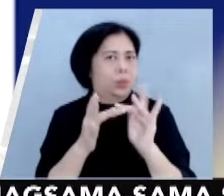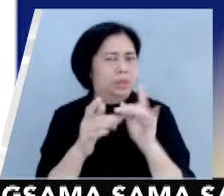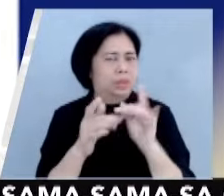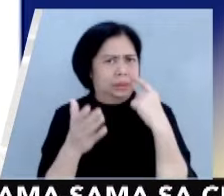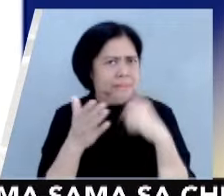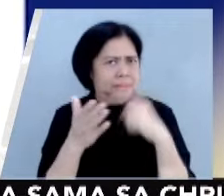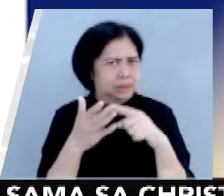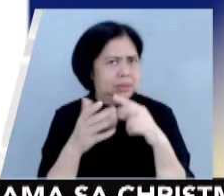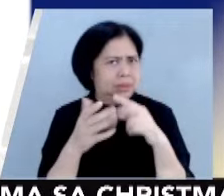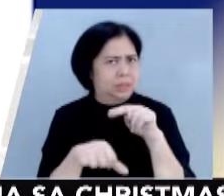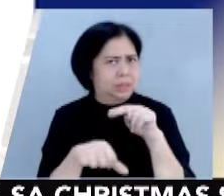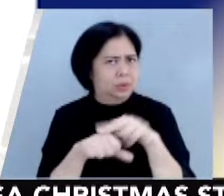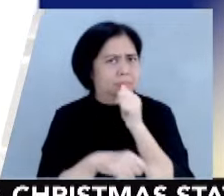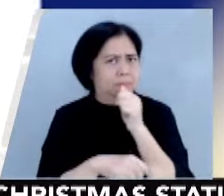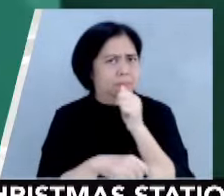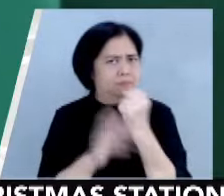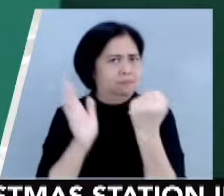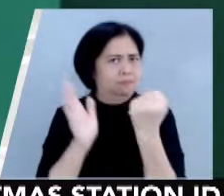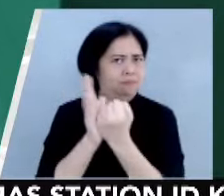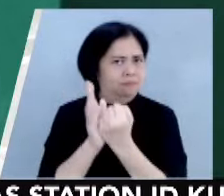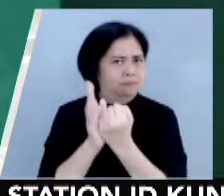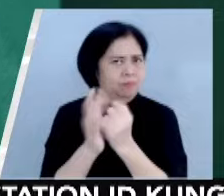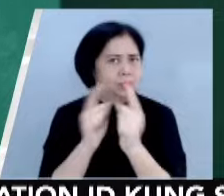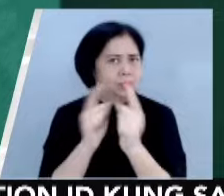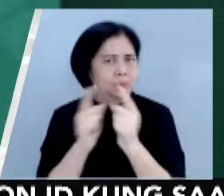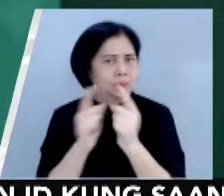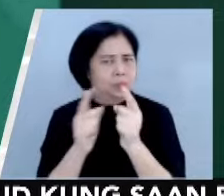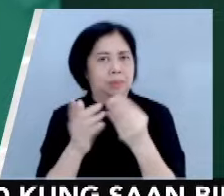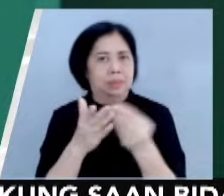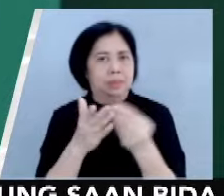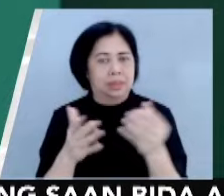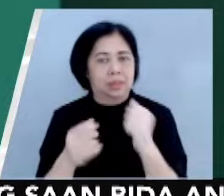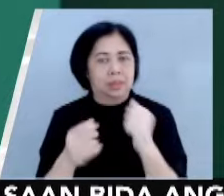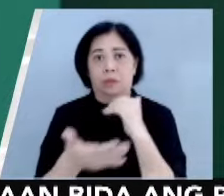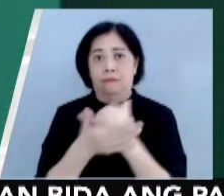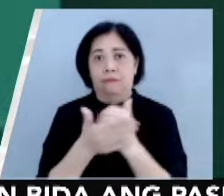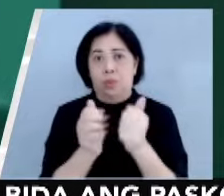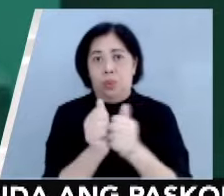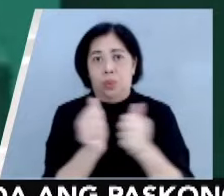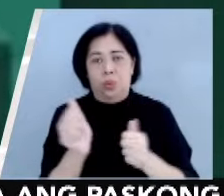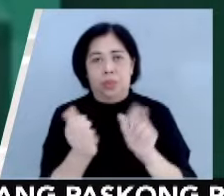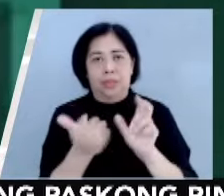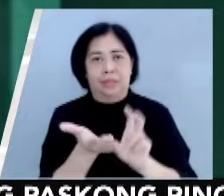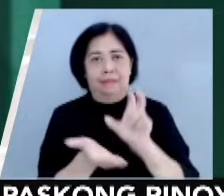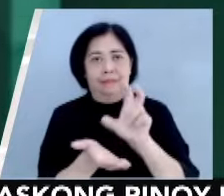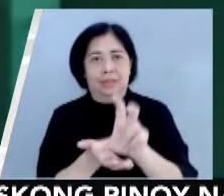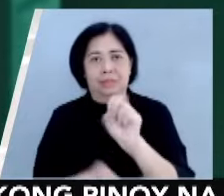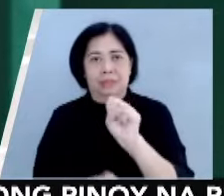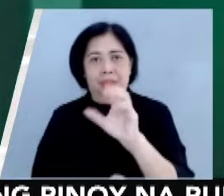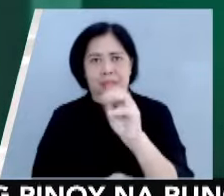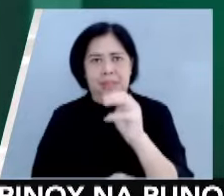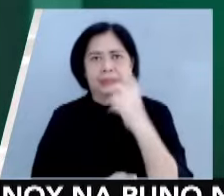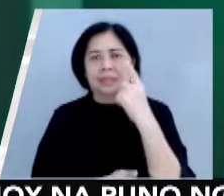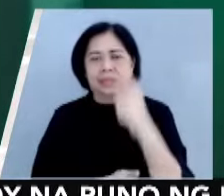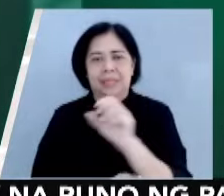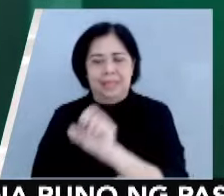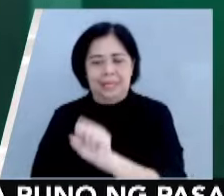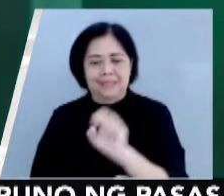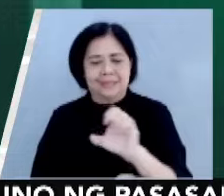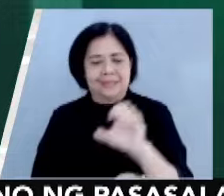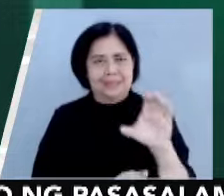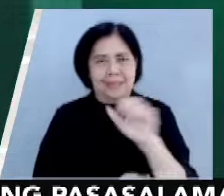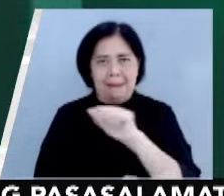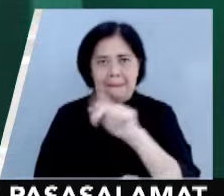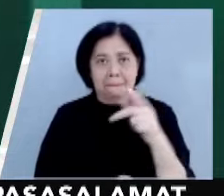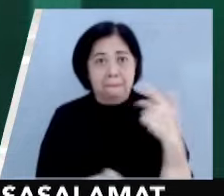Privacy Commission seal ang kausap ng merchant. Para makaiwas naman sa investment scam, pwedeng i-check sa SEC app kung merong